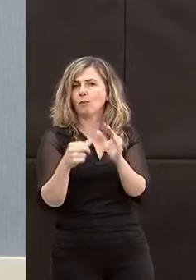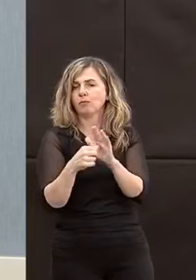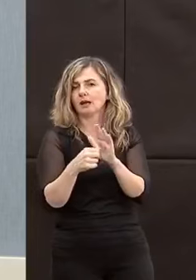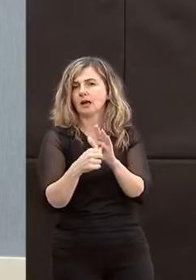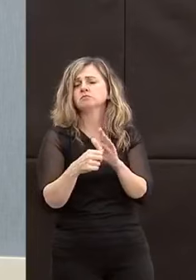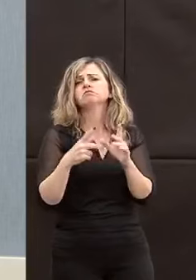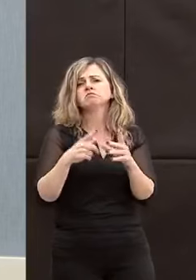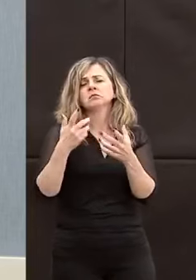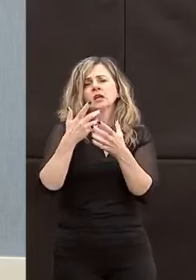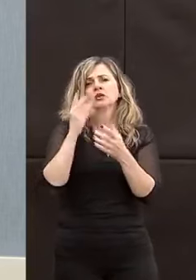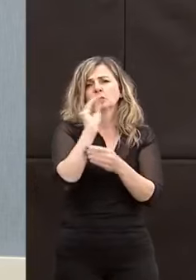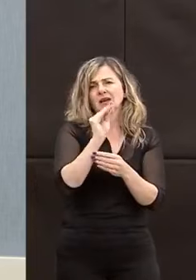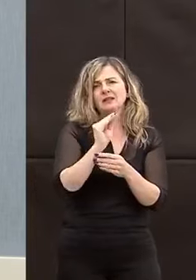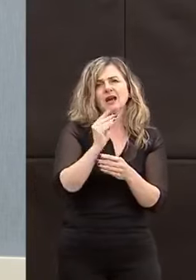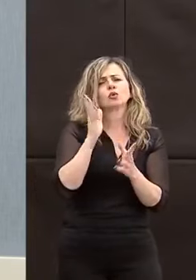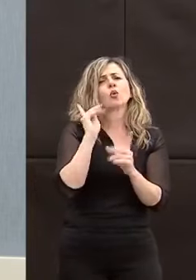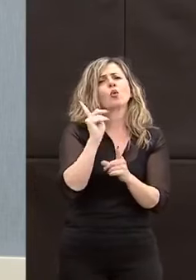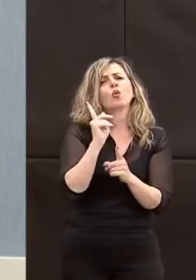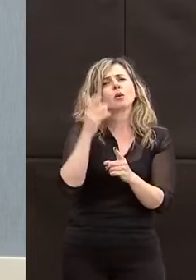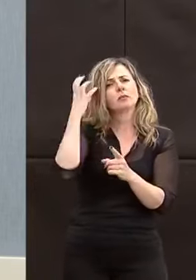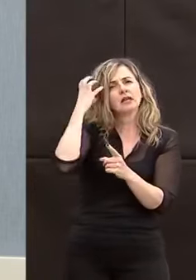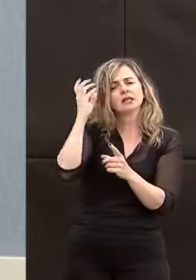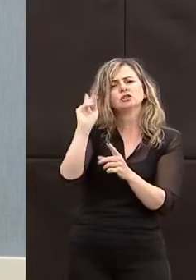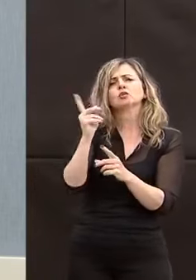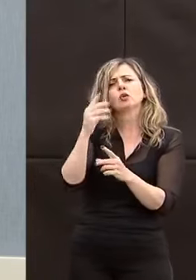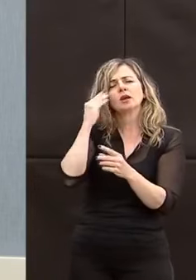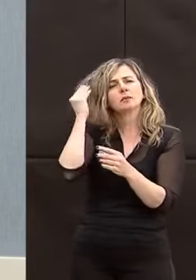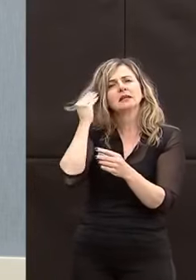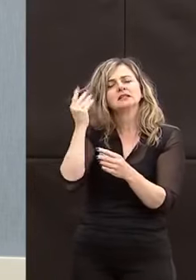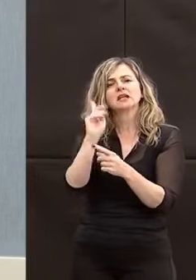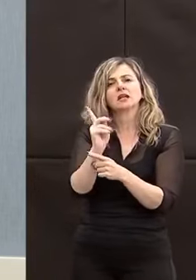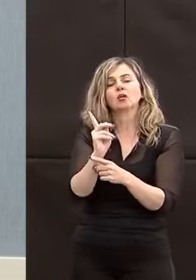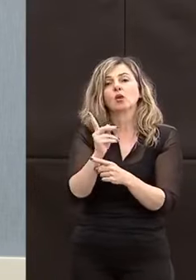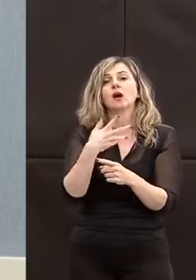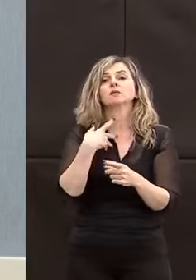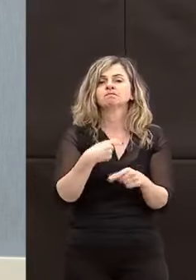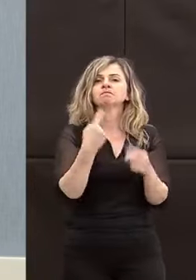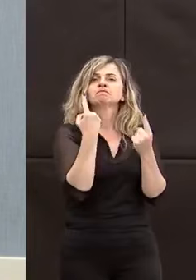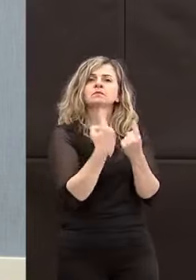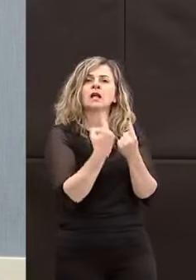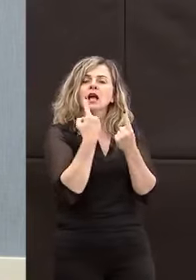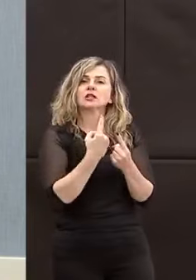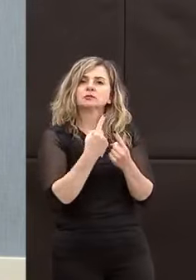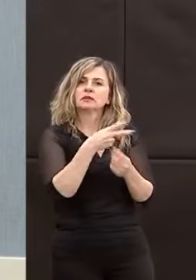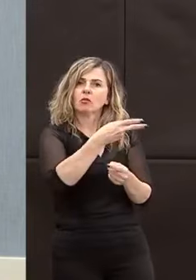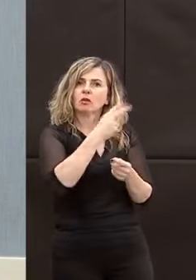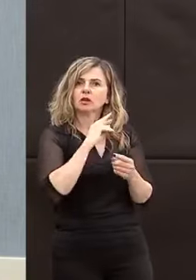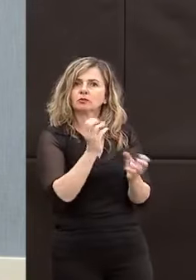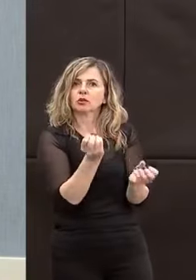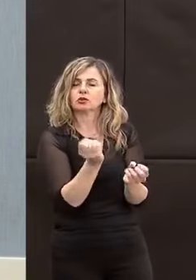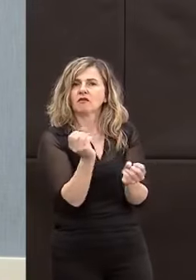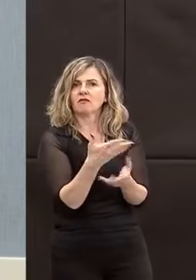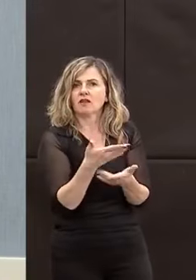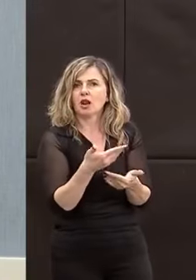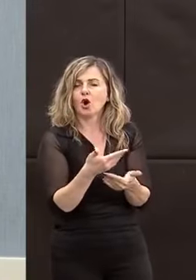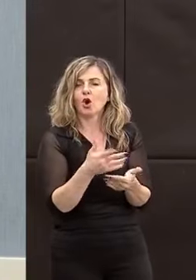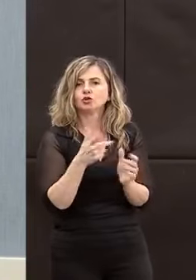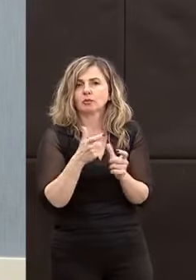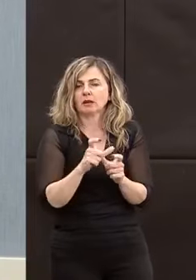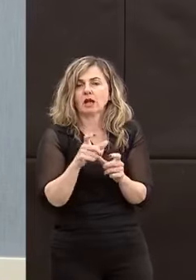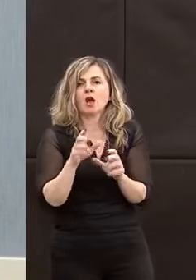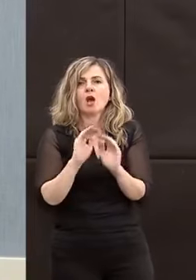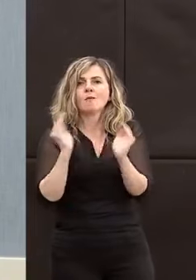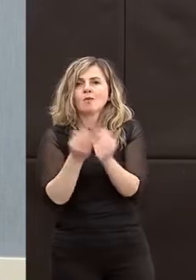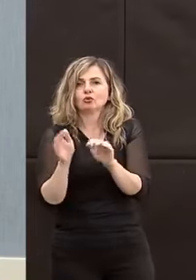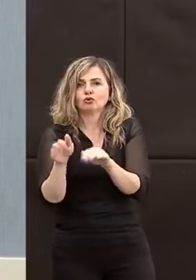ministro certo è che attendiamo risposte in tempi celeri perché chiaramente il mondo agricolo